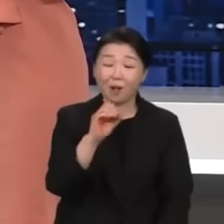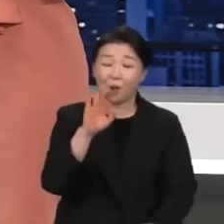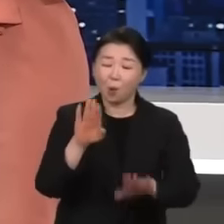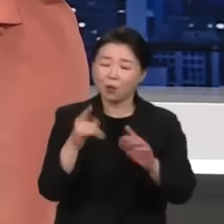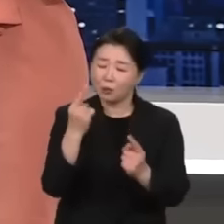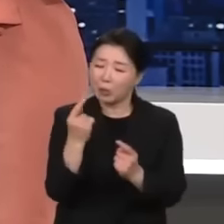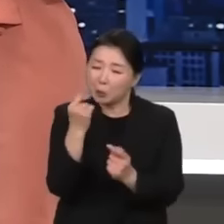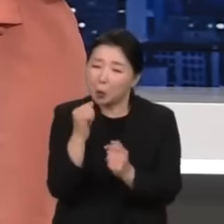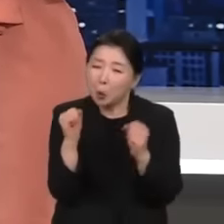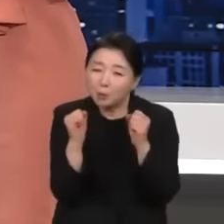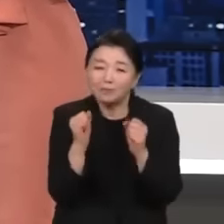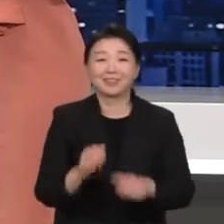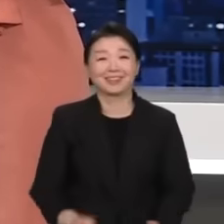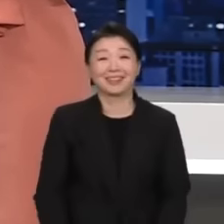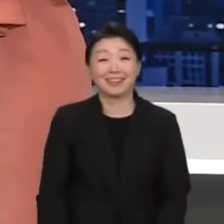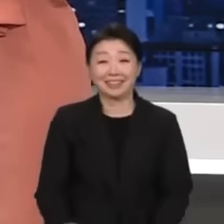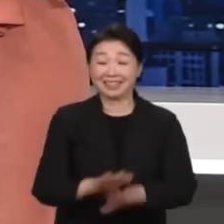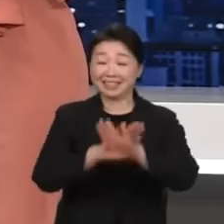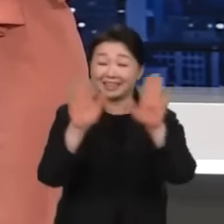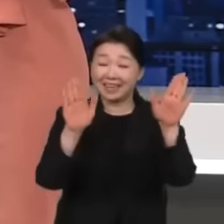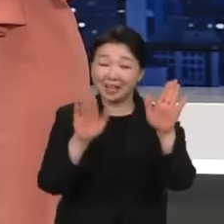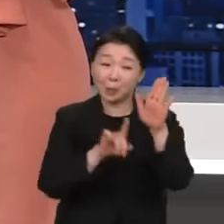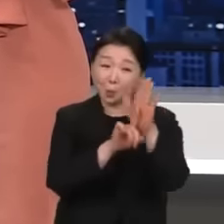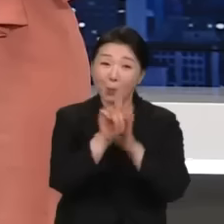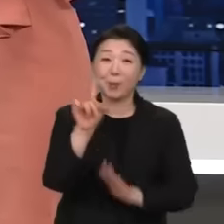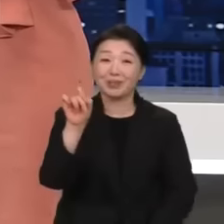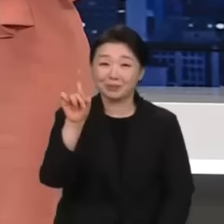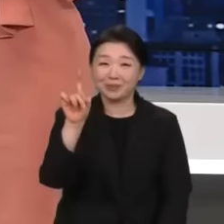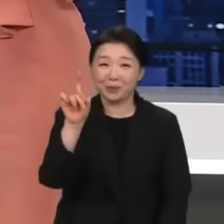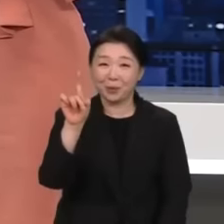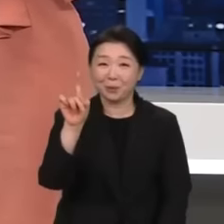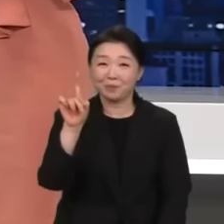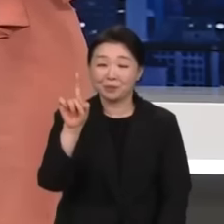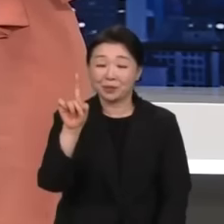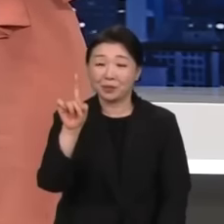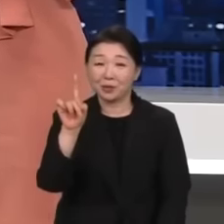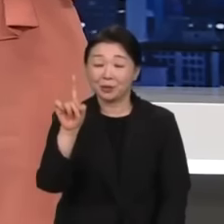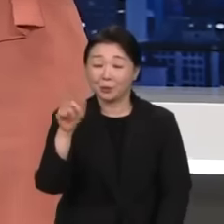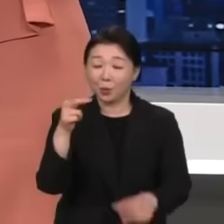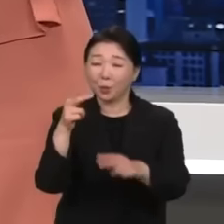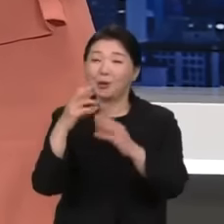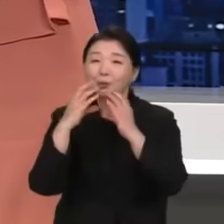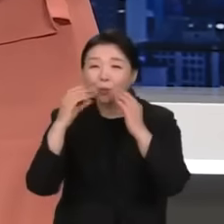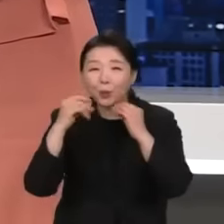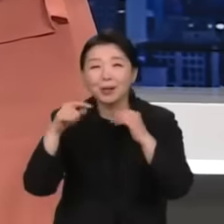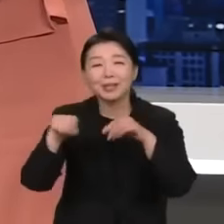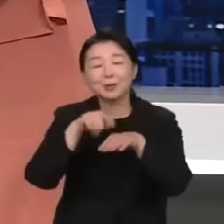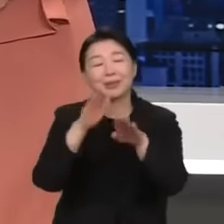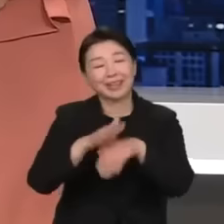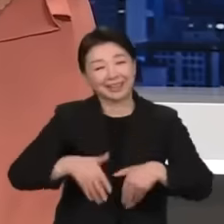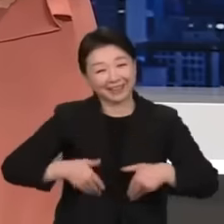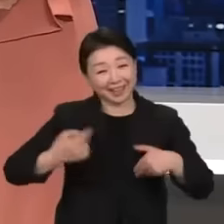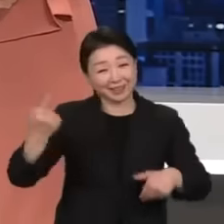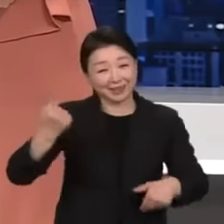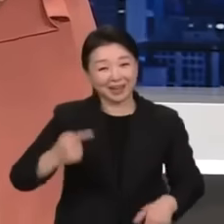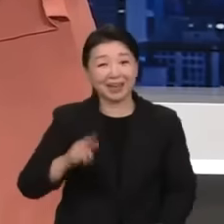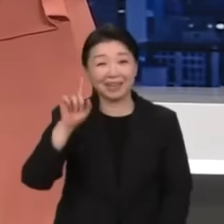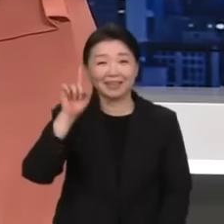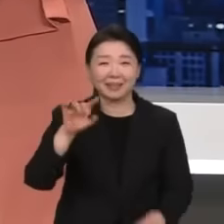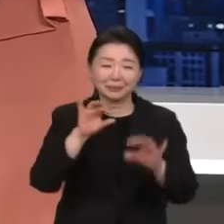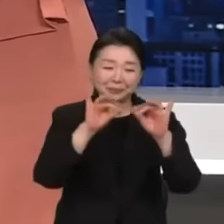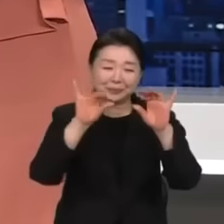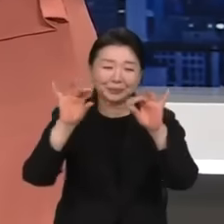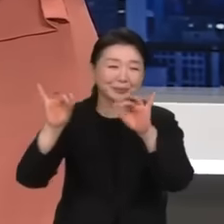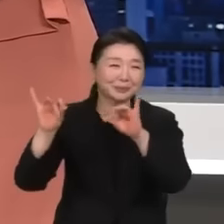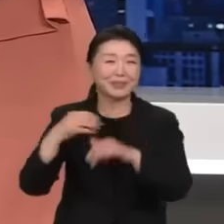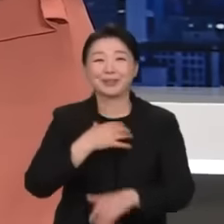더 춥겠는데요. 그래도 낮에는 11도까지 오르겠고요. 주후반으로 갈수록 포근함이 더해지겠습니다. 내일은 미세먼지